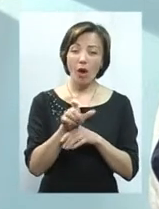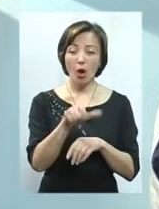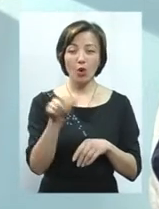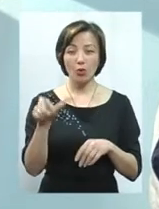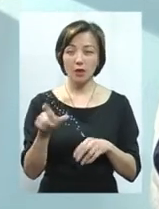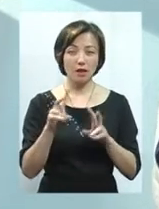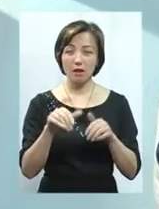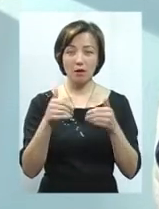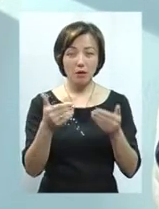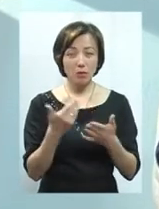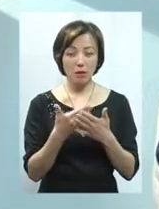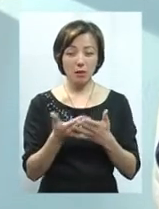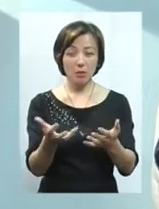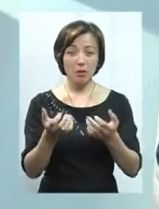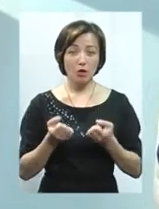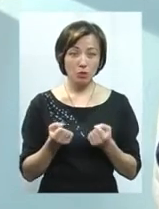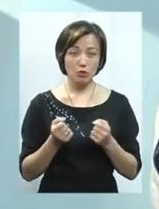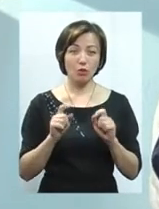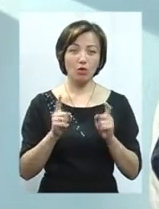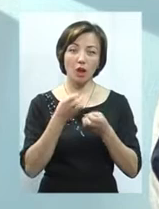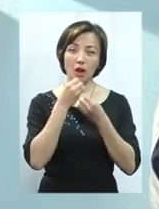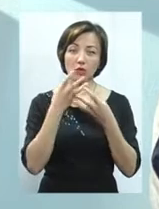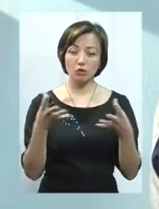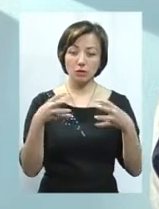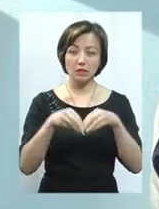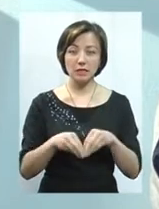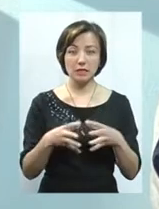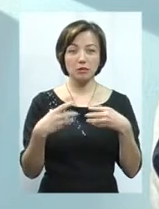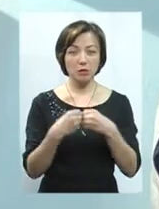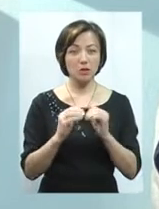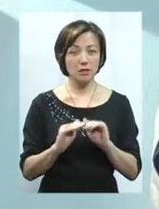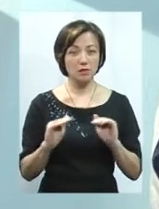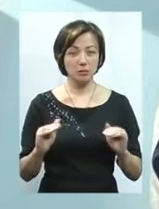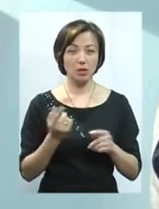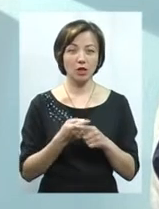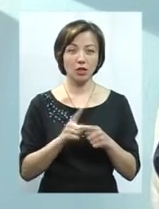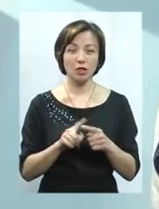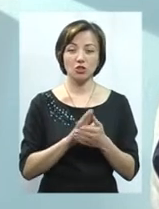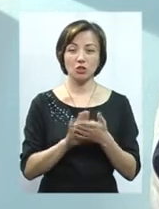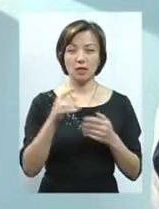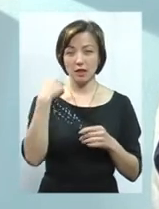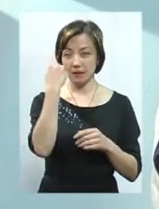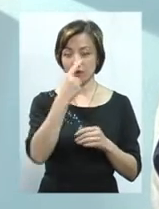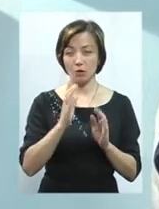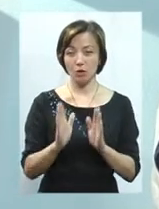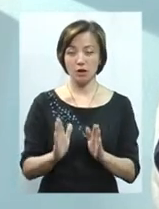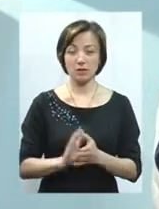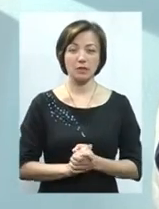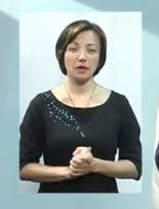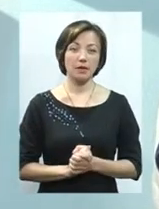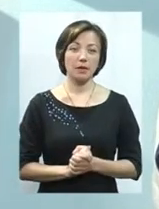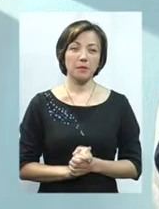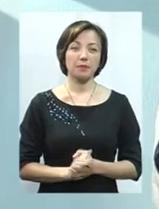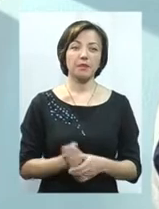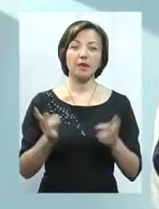не рекомендуют, а они очень хорошо уживаются с семьей и с детьми. Это чисто такая индивидуальность. Поэтому